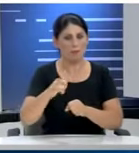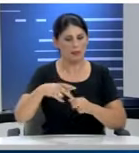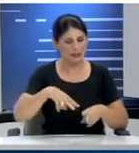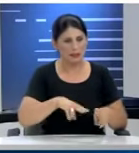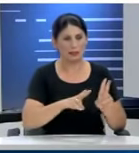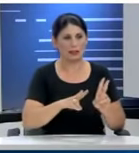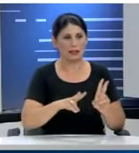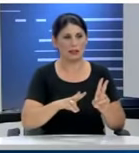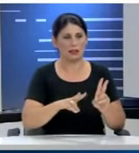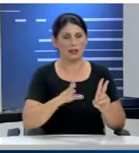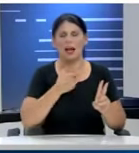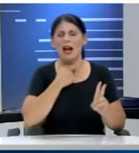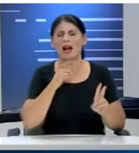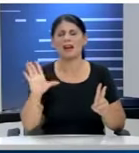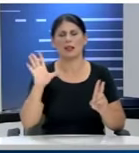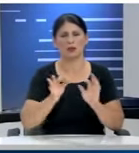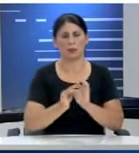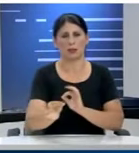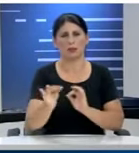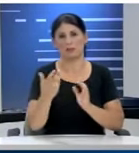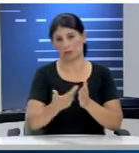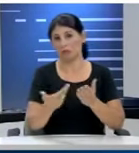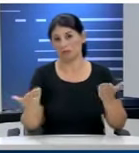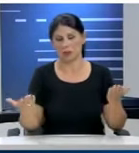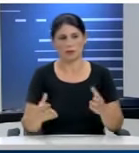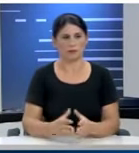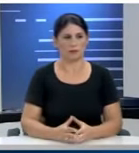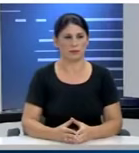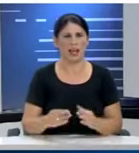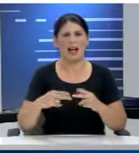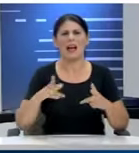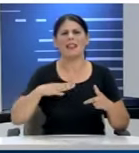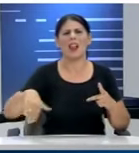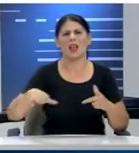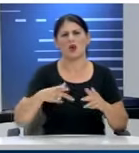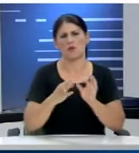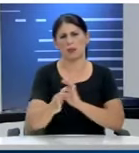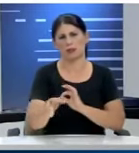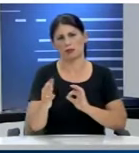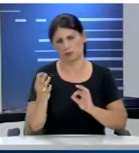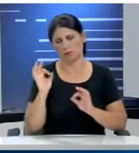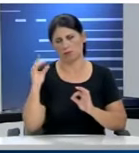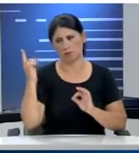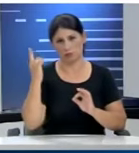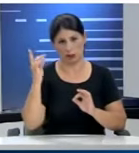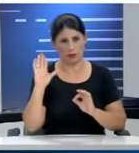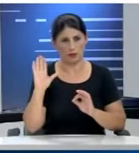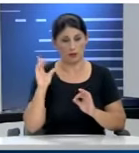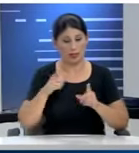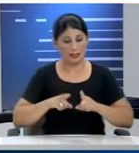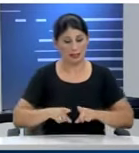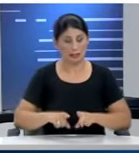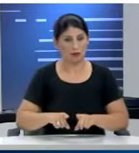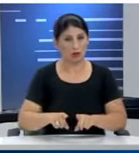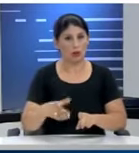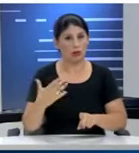υλοποίηση αχρίαστων μέτρων, όπως αποδείχθηκε, αντιλαϊκών ως επιτοπλίστων, και ταυτόχρονα